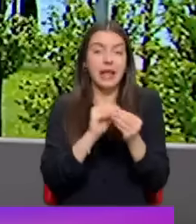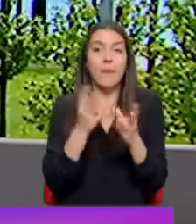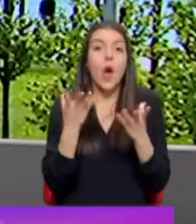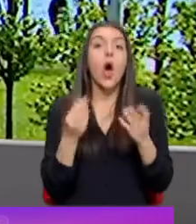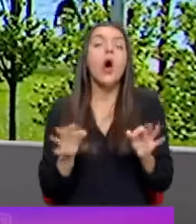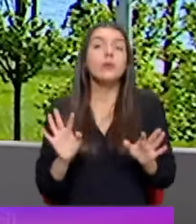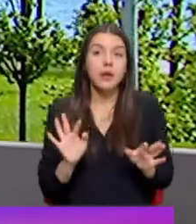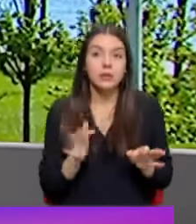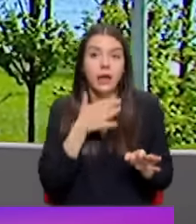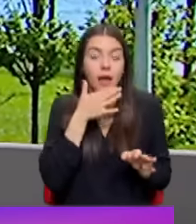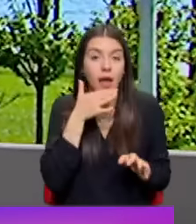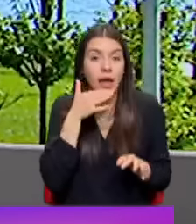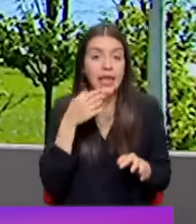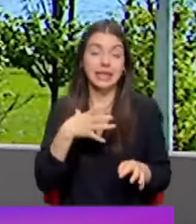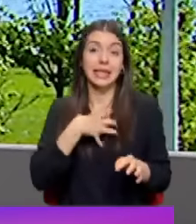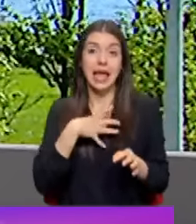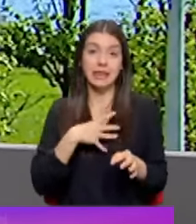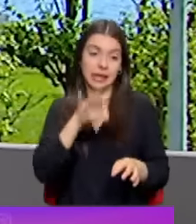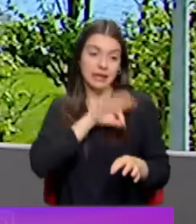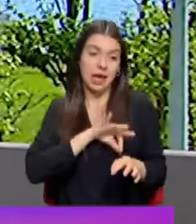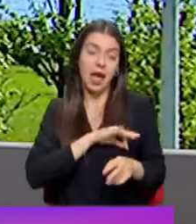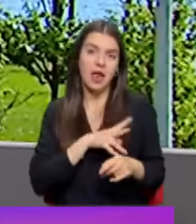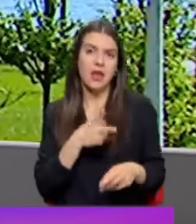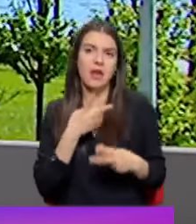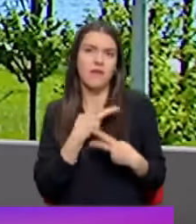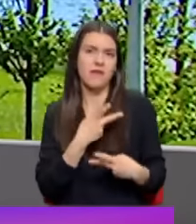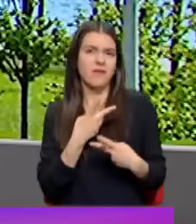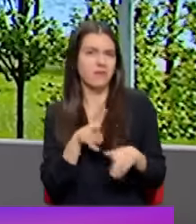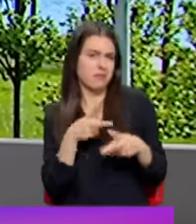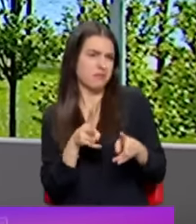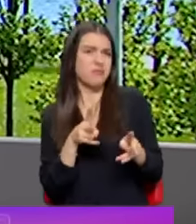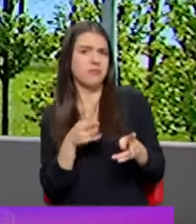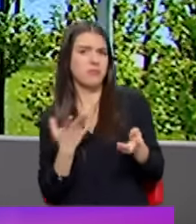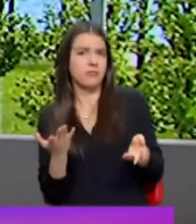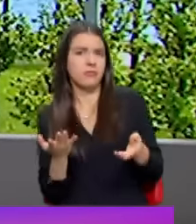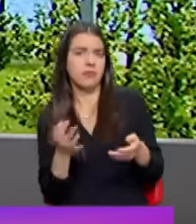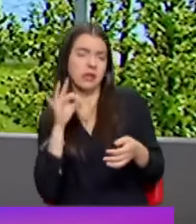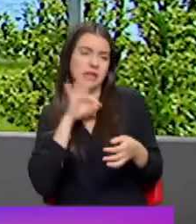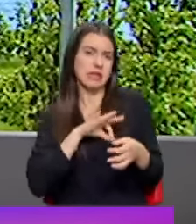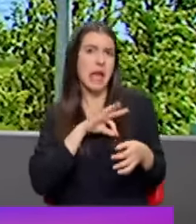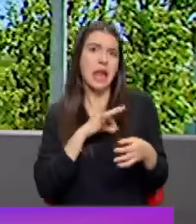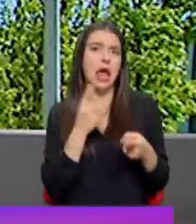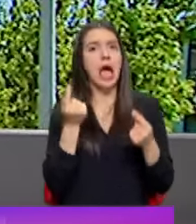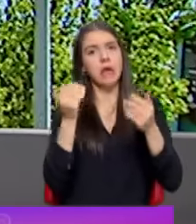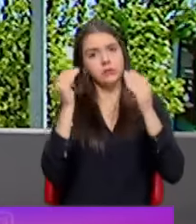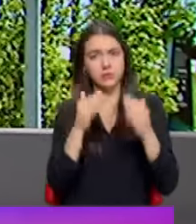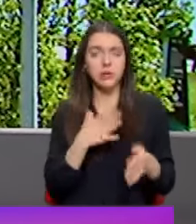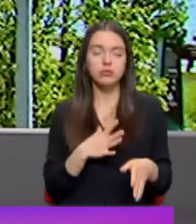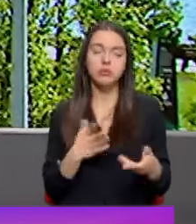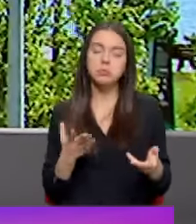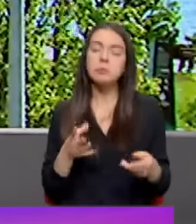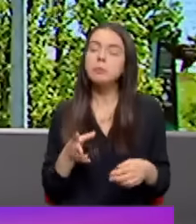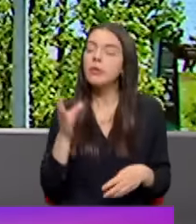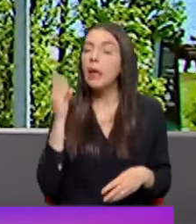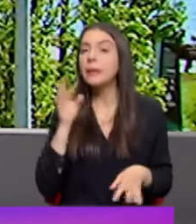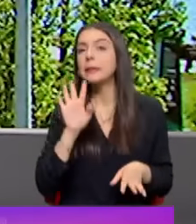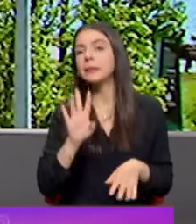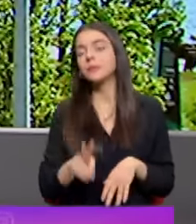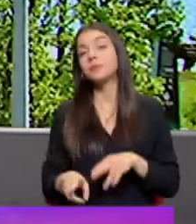işletmeciler kendi karından fedakarlık etsin istiyorsunuz. Anladım. Kemal Aras,